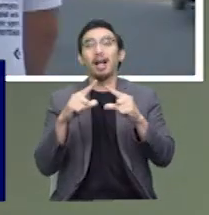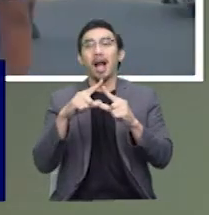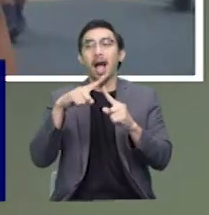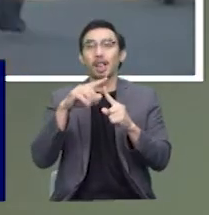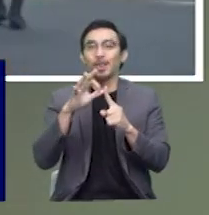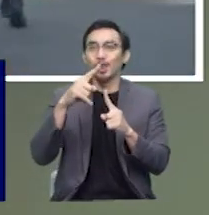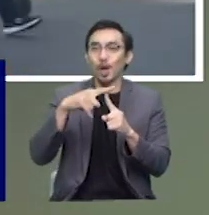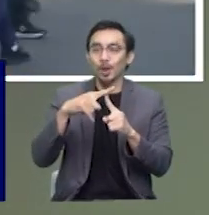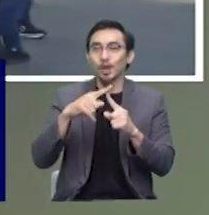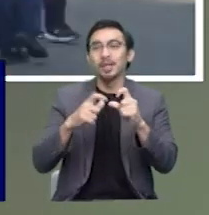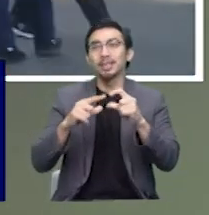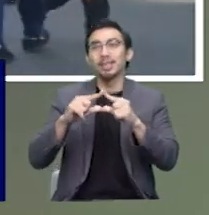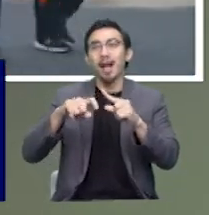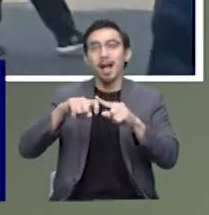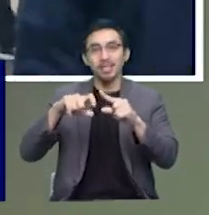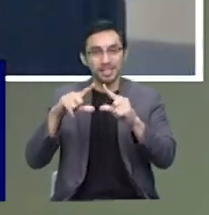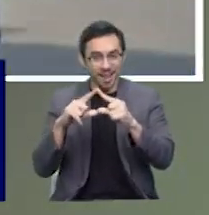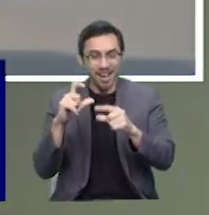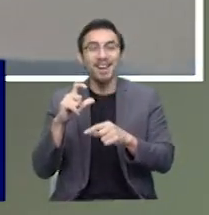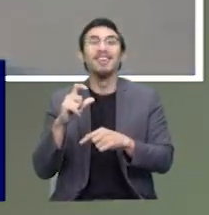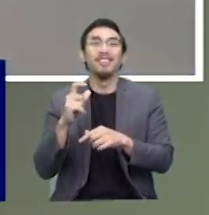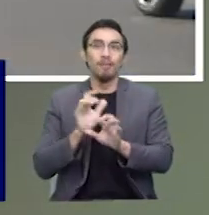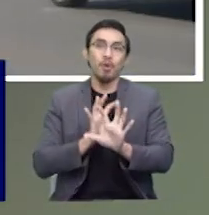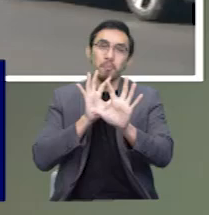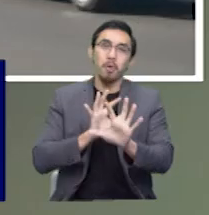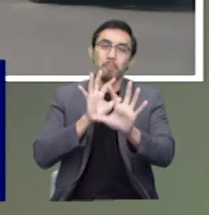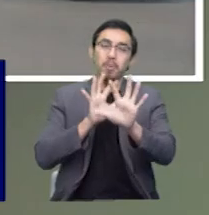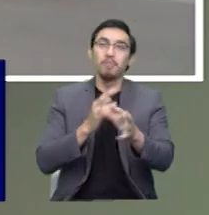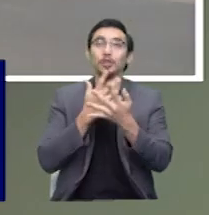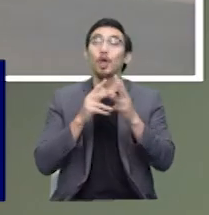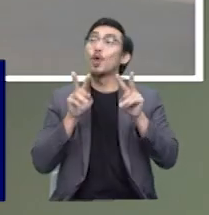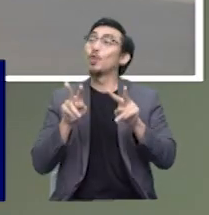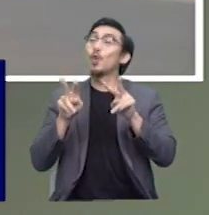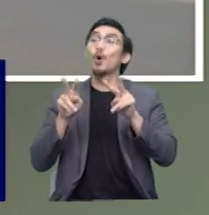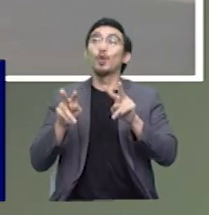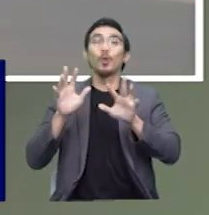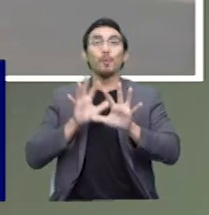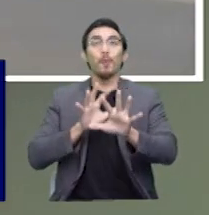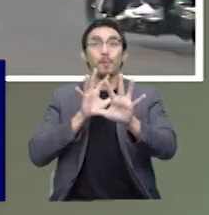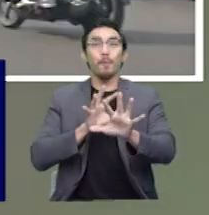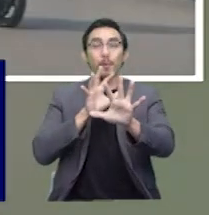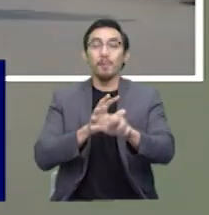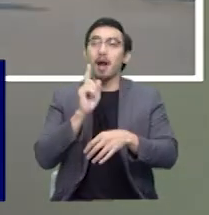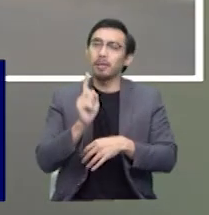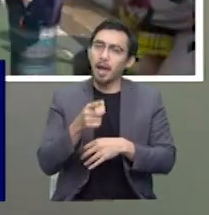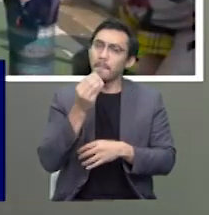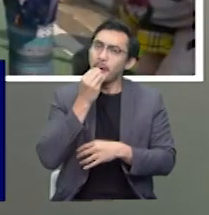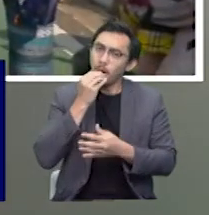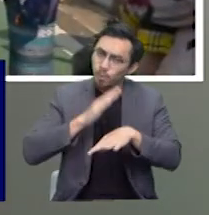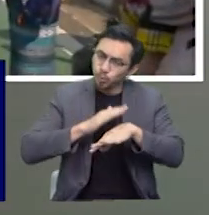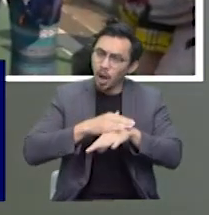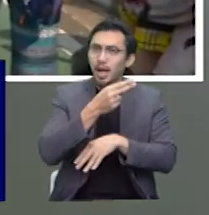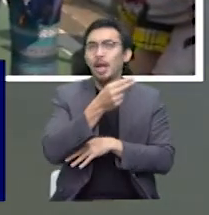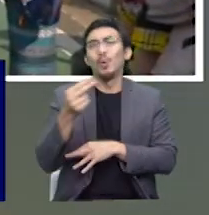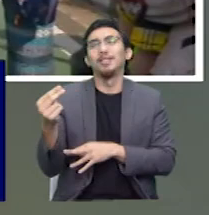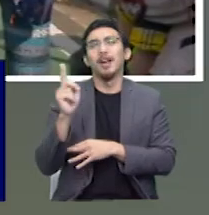hanya itu, nantinya juga masyarakat bisa menikmati beragam macam kuliner yang disediakan oleh UMKM yang nanti akan tersedia juga di